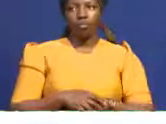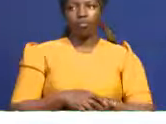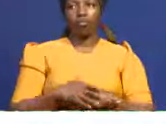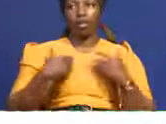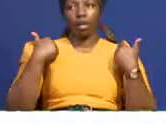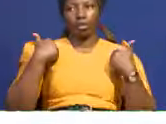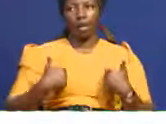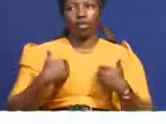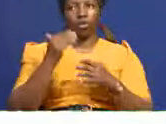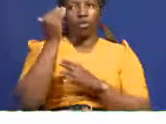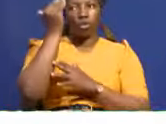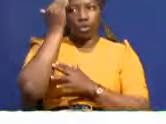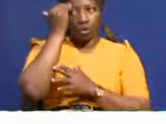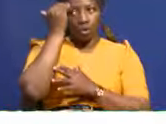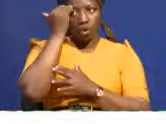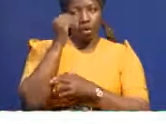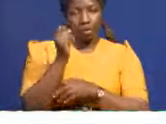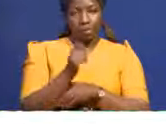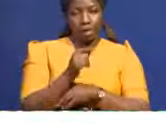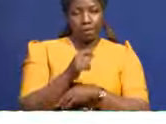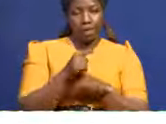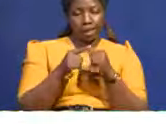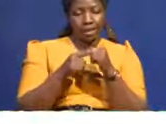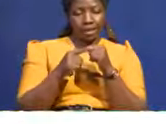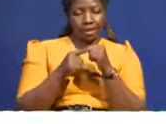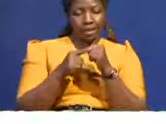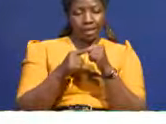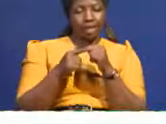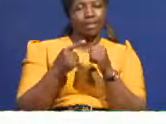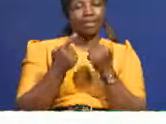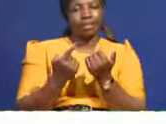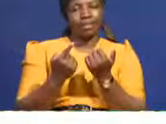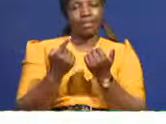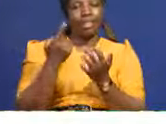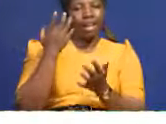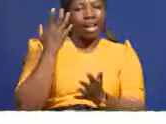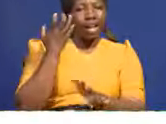Najua ya kwamba imekuwa miezi sita ya hali ngumu, sio?